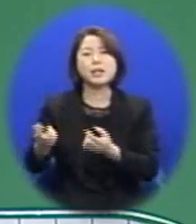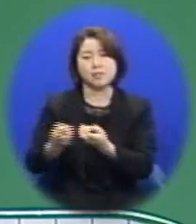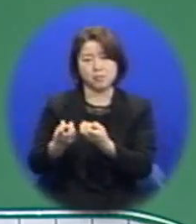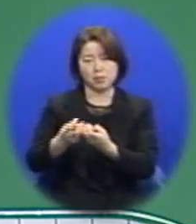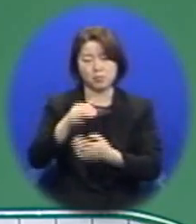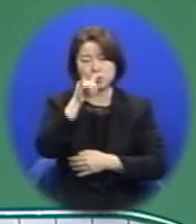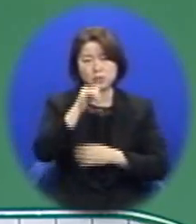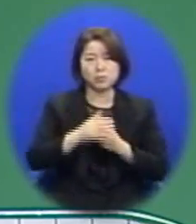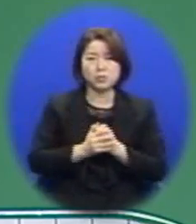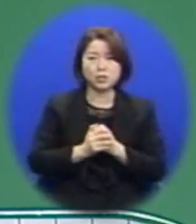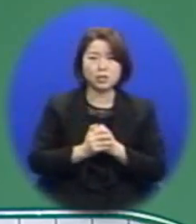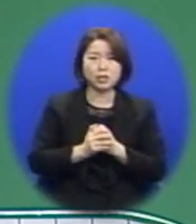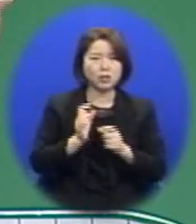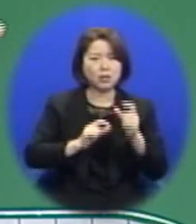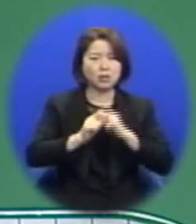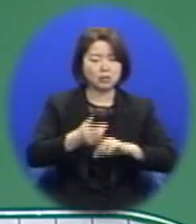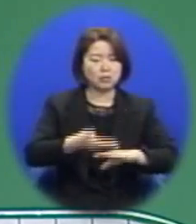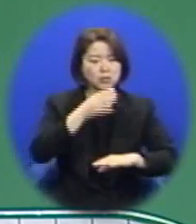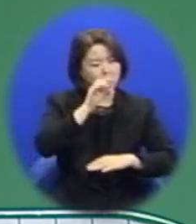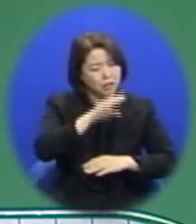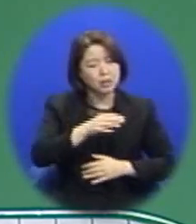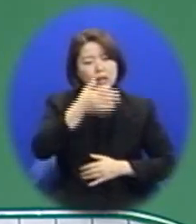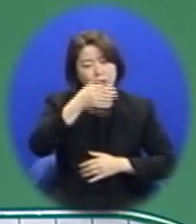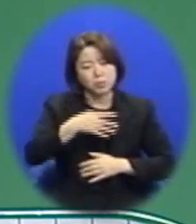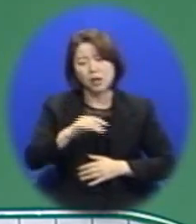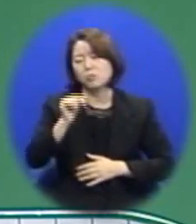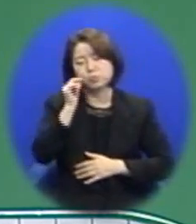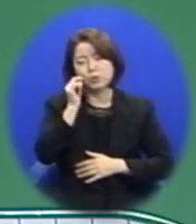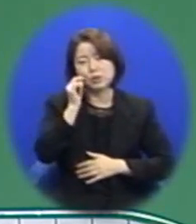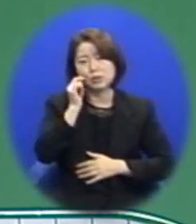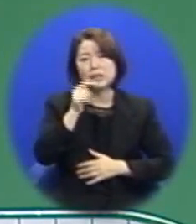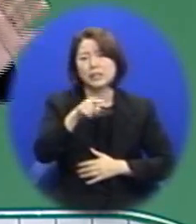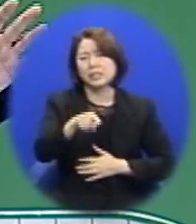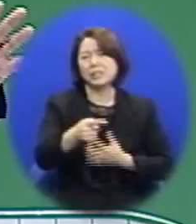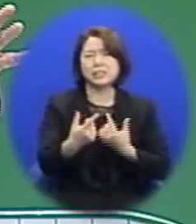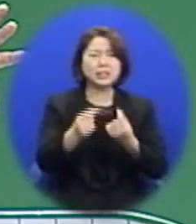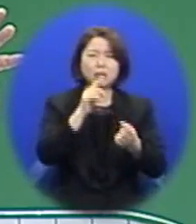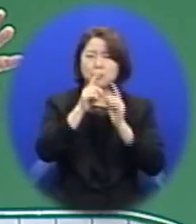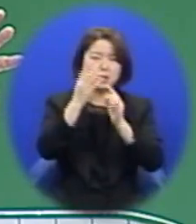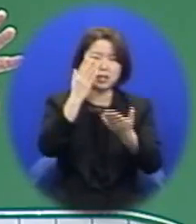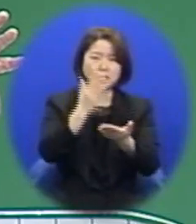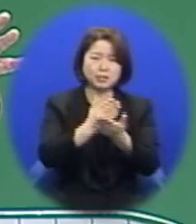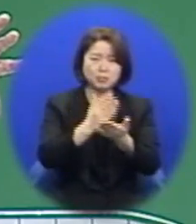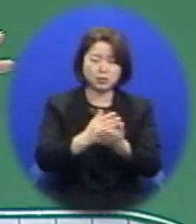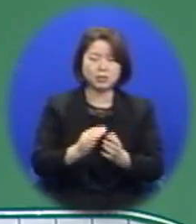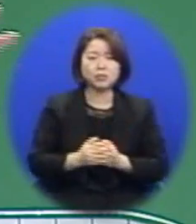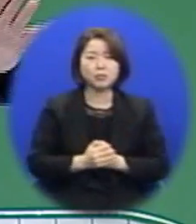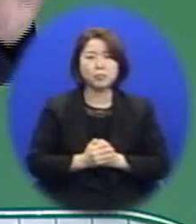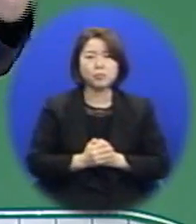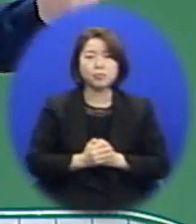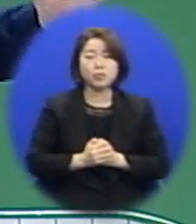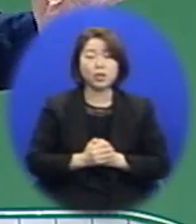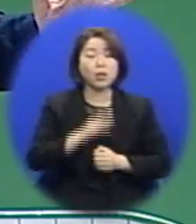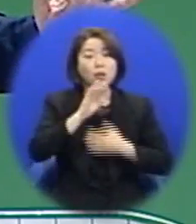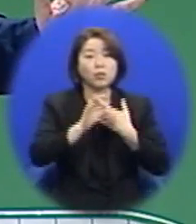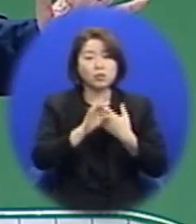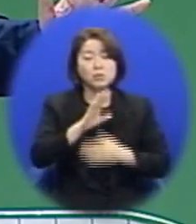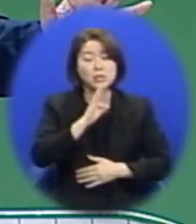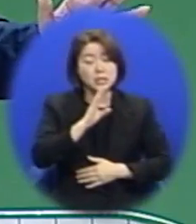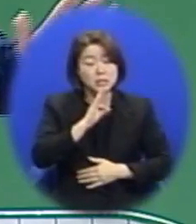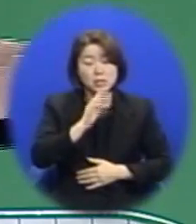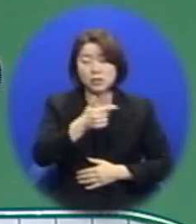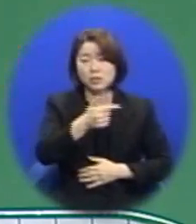안 된다, 힘들다, 못하겠다 이제 그런 말 하지 않깁니다. 그랬다가는 진짜 큰일